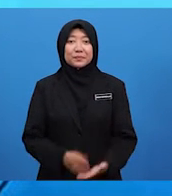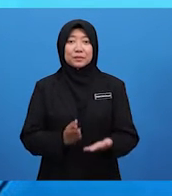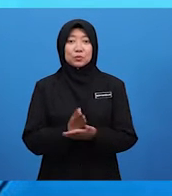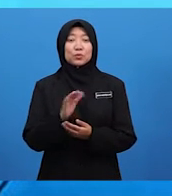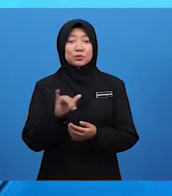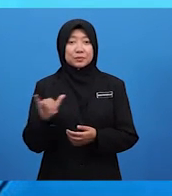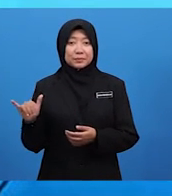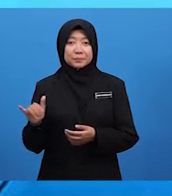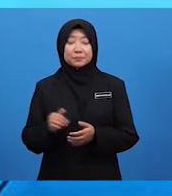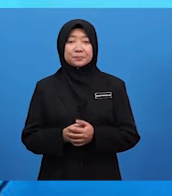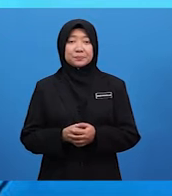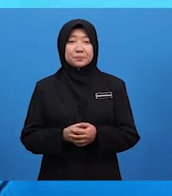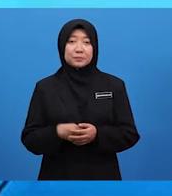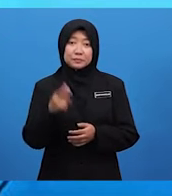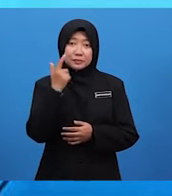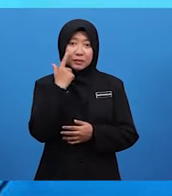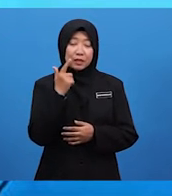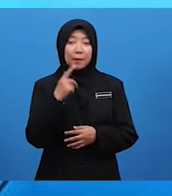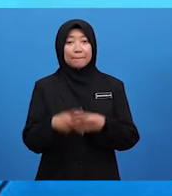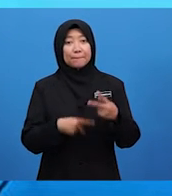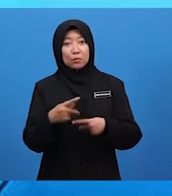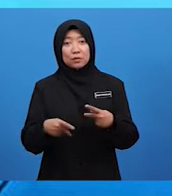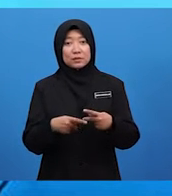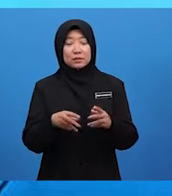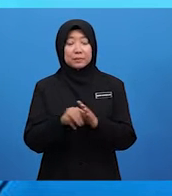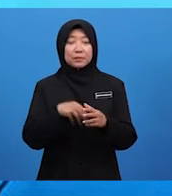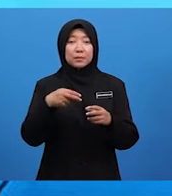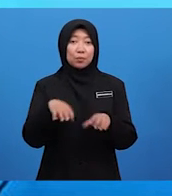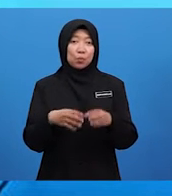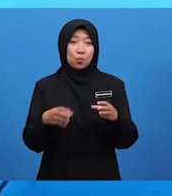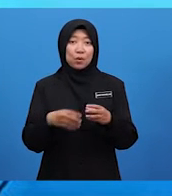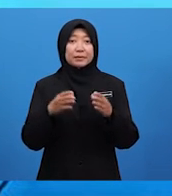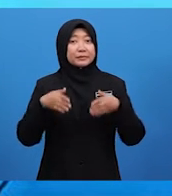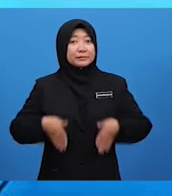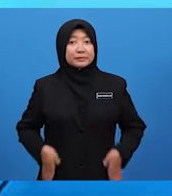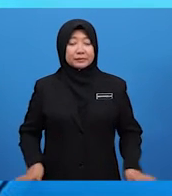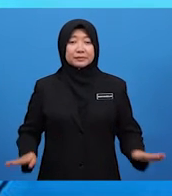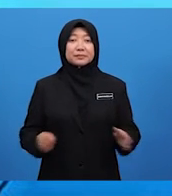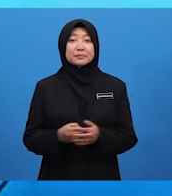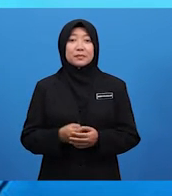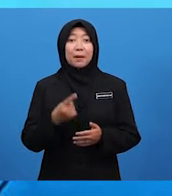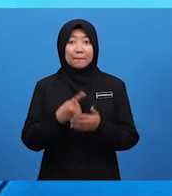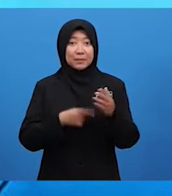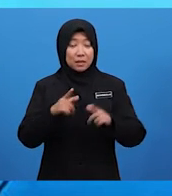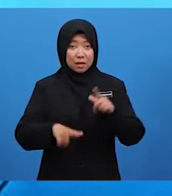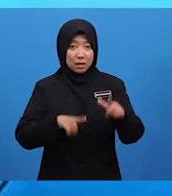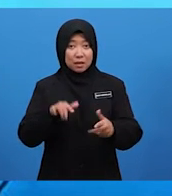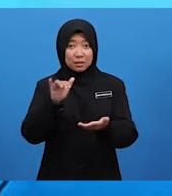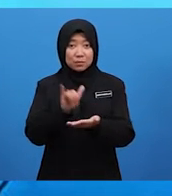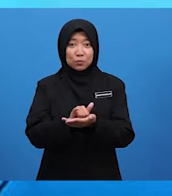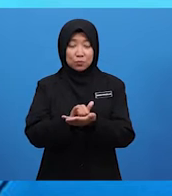Seterusnya, mari kita lihat proses menghasilkan selai skirt. Apakah langkah-langkah tersebut?